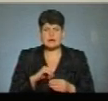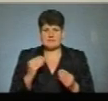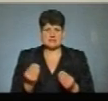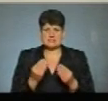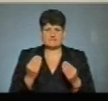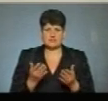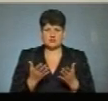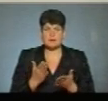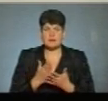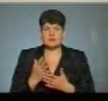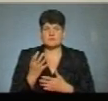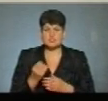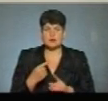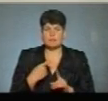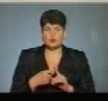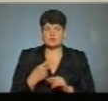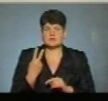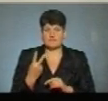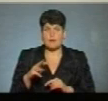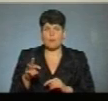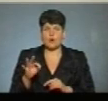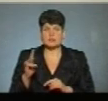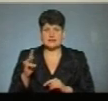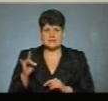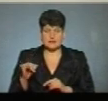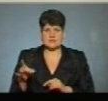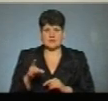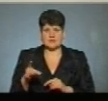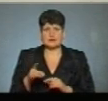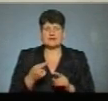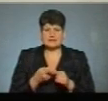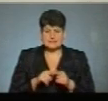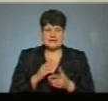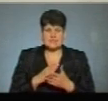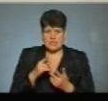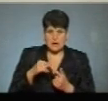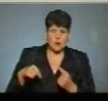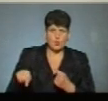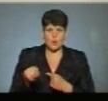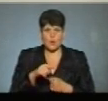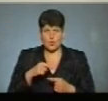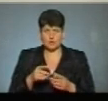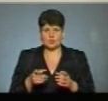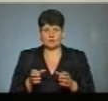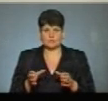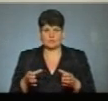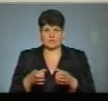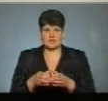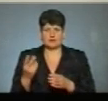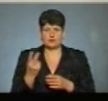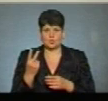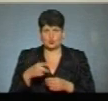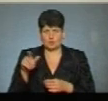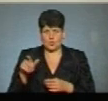новини, саме свіже, що маємо ще плюс 2 з Монастирського району, і це є з кола контактів другої